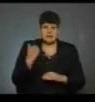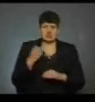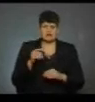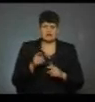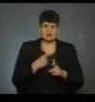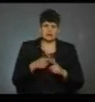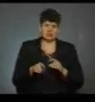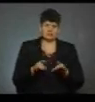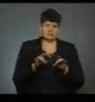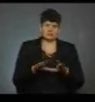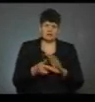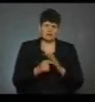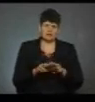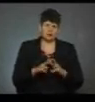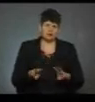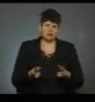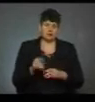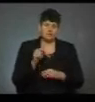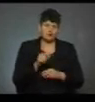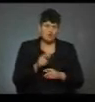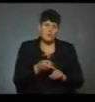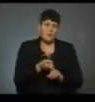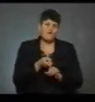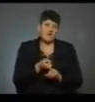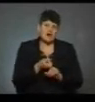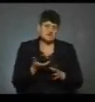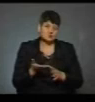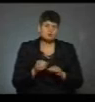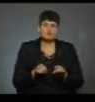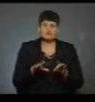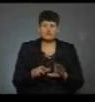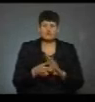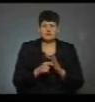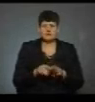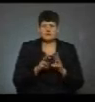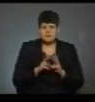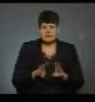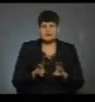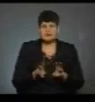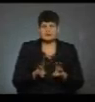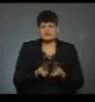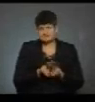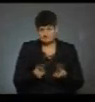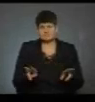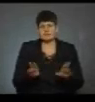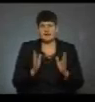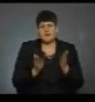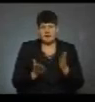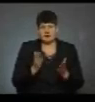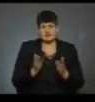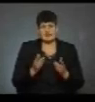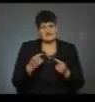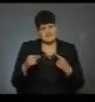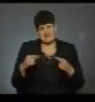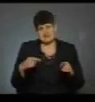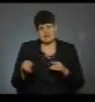16 грудня, і воно пов'язано з постановою Кабінету міністрів ідеологічно, але суттєво